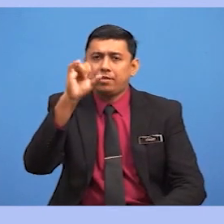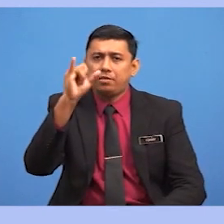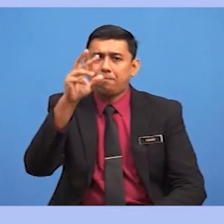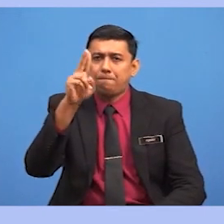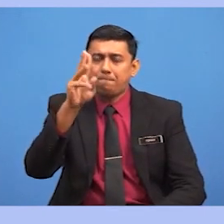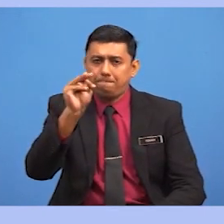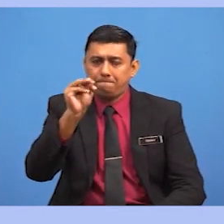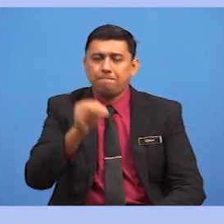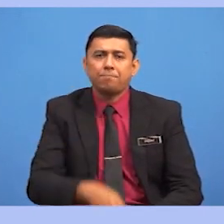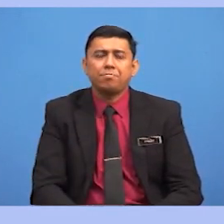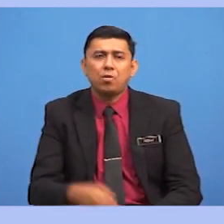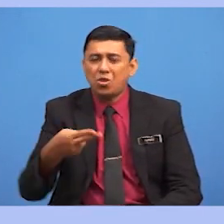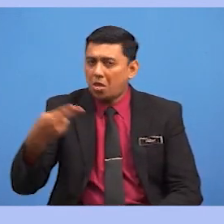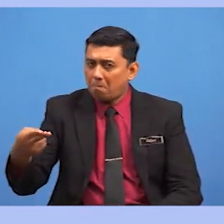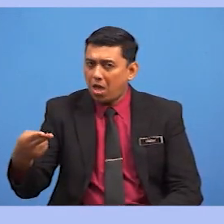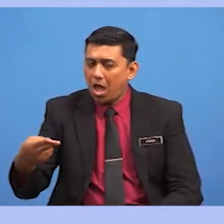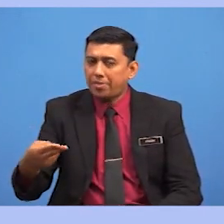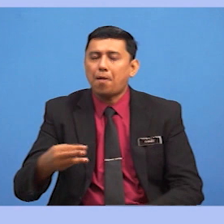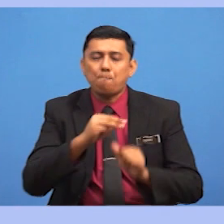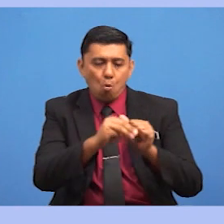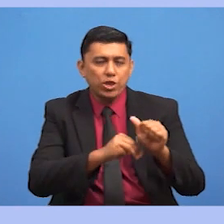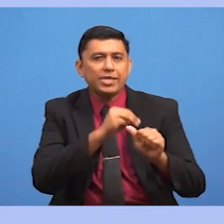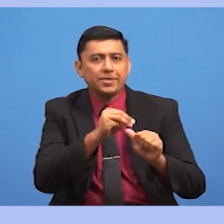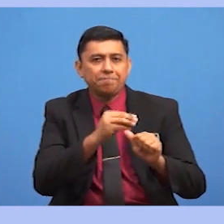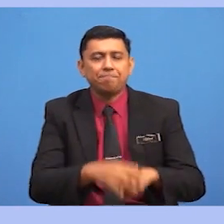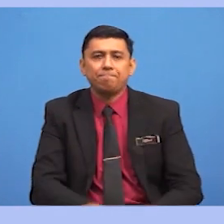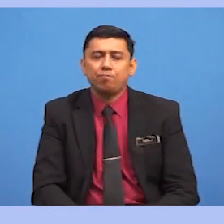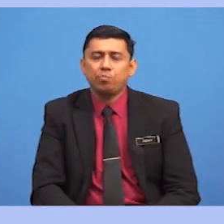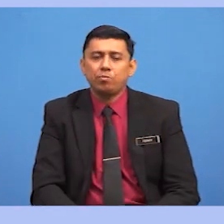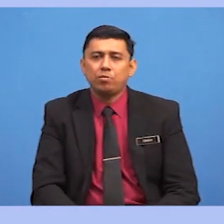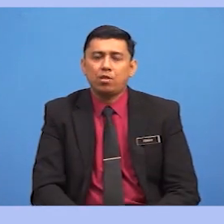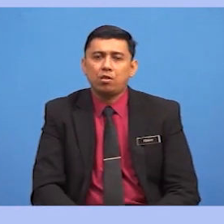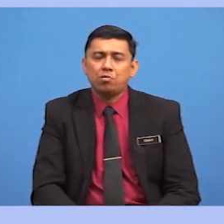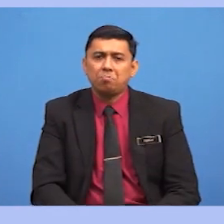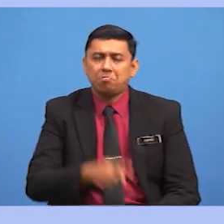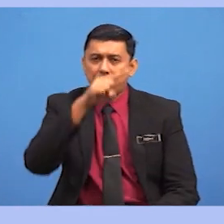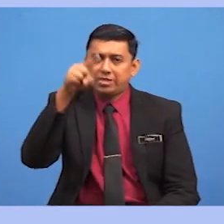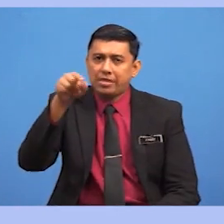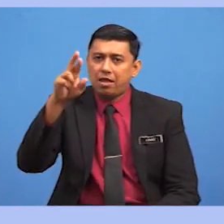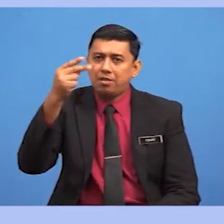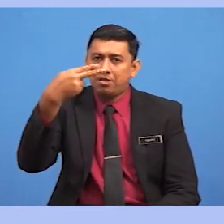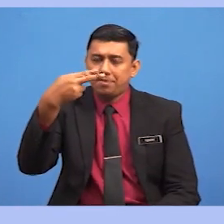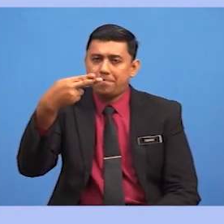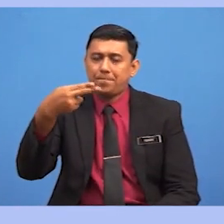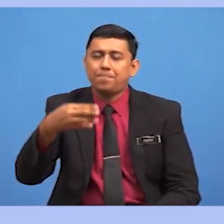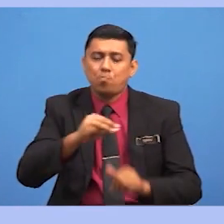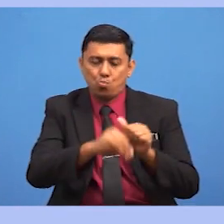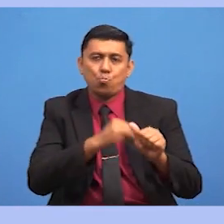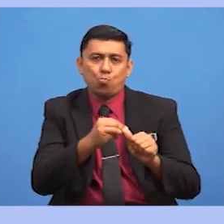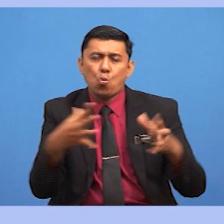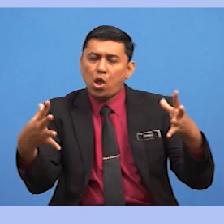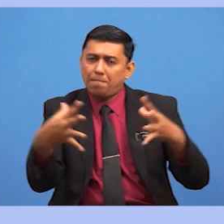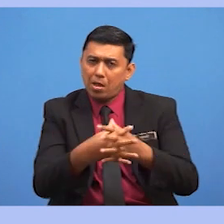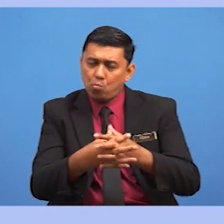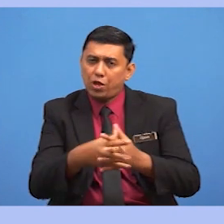Seterusnya, bahan molekul. Bahan ini mengandungi zarah molekul yang merupakan